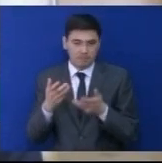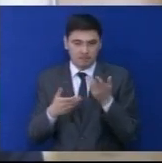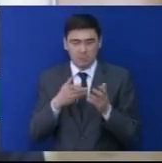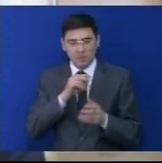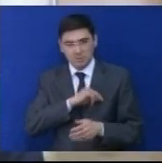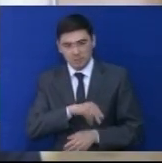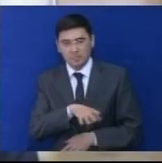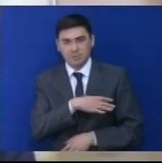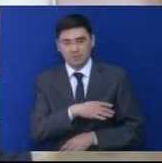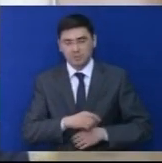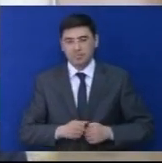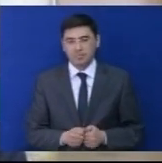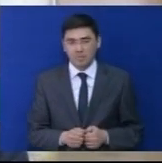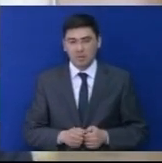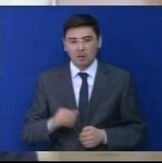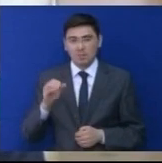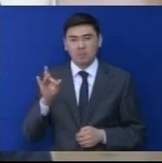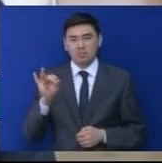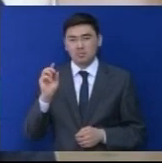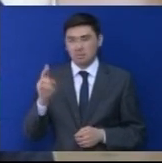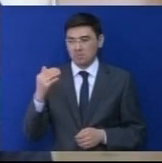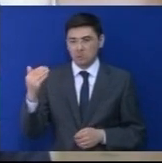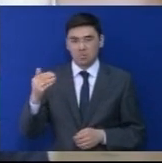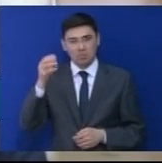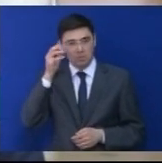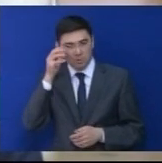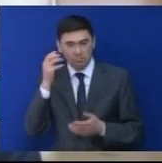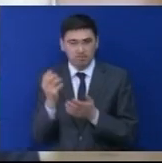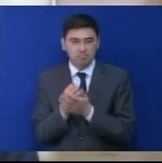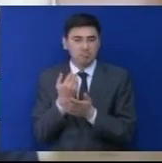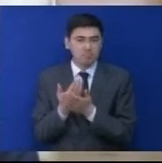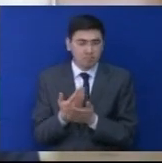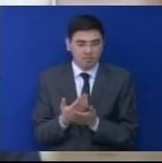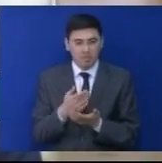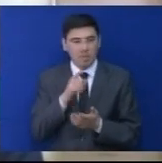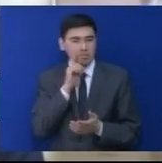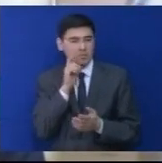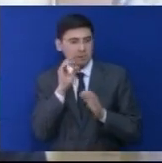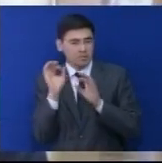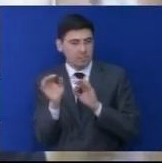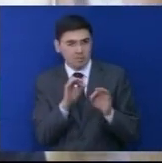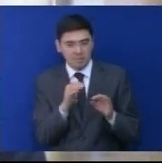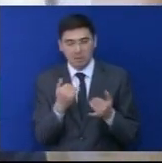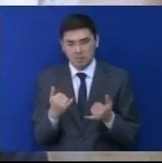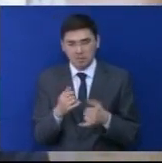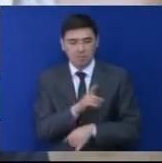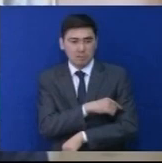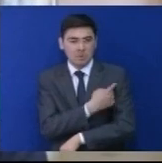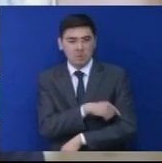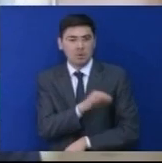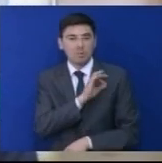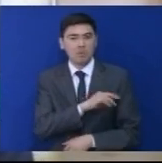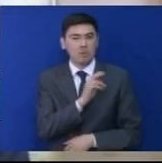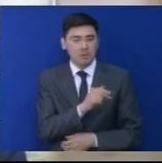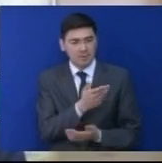В ходе встречи Серик делится опытом, своими научными достижениями, рассказывает молодежи, как используются научные разработки в медицине. Встреча